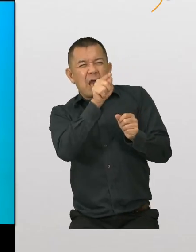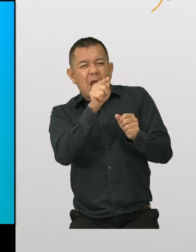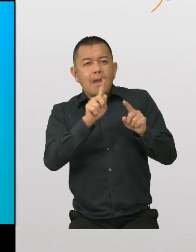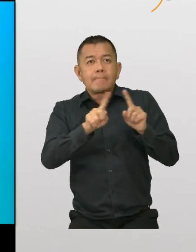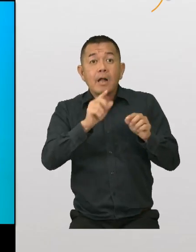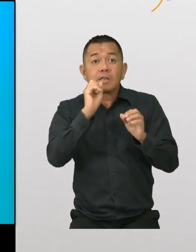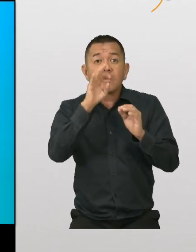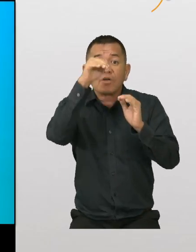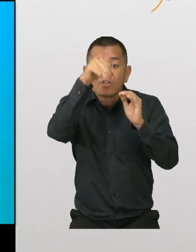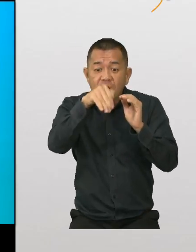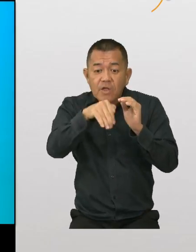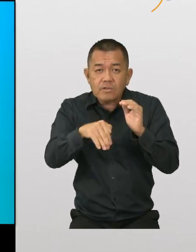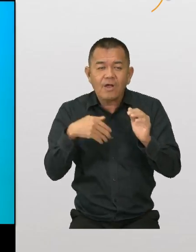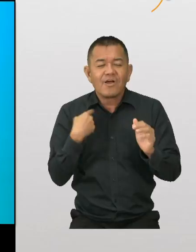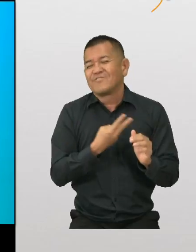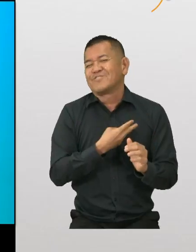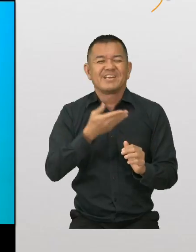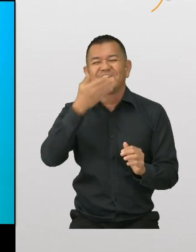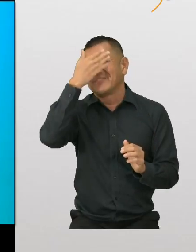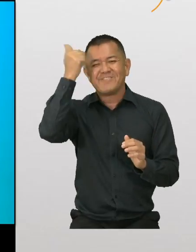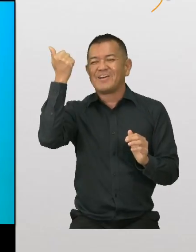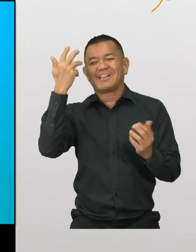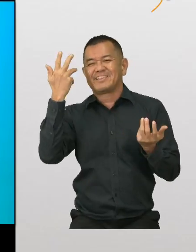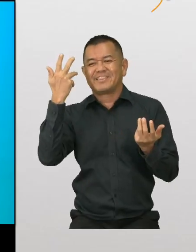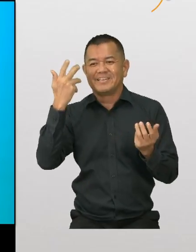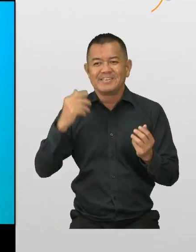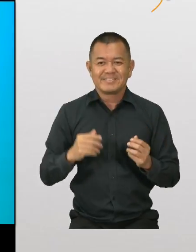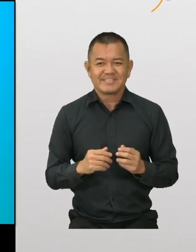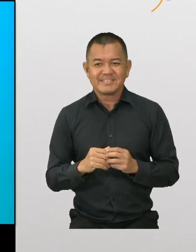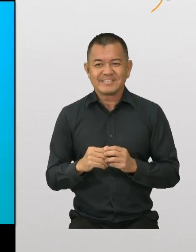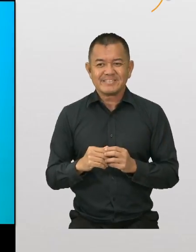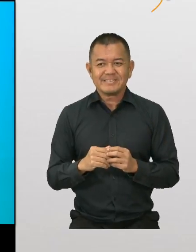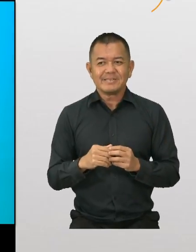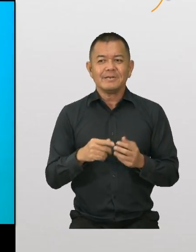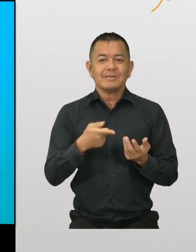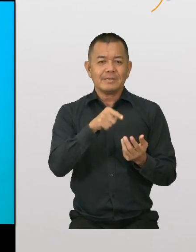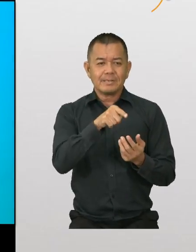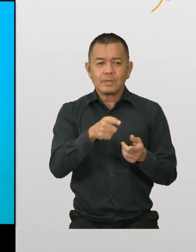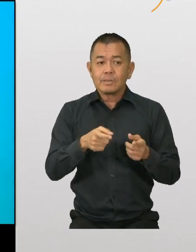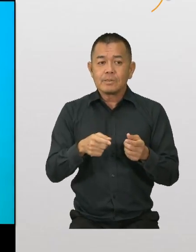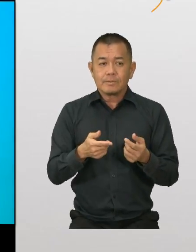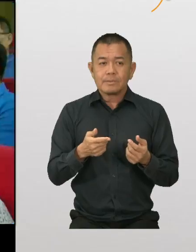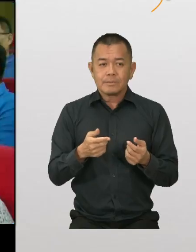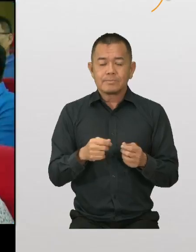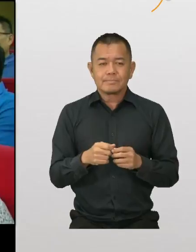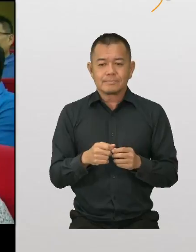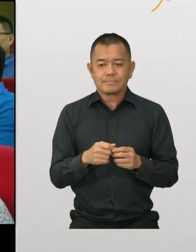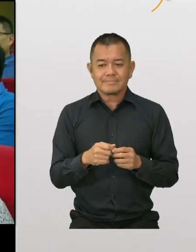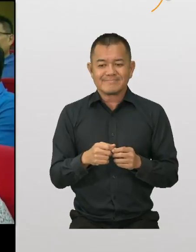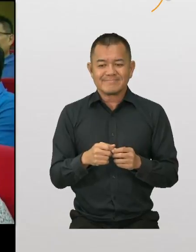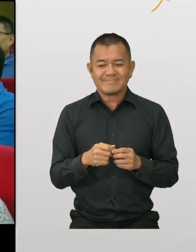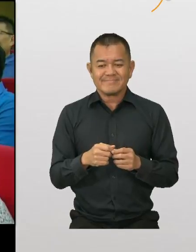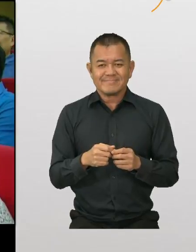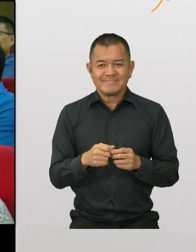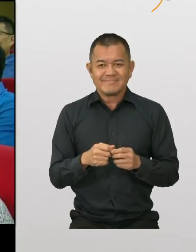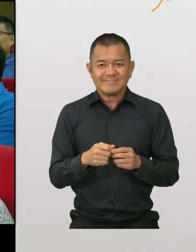本没有注意到， we may not notice it, or we just simply 有点见到 forget rather quickly. 所以这个就造成了一个政